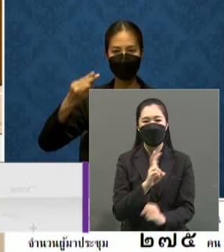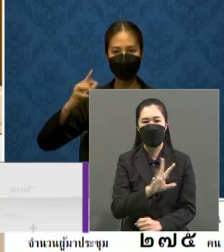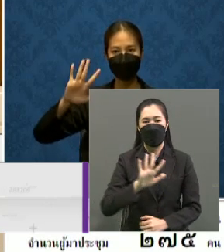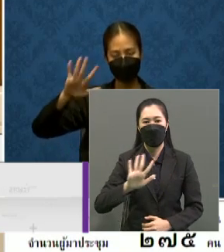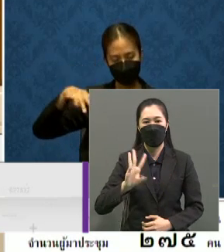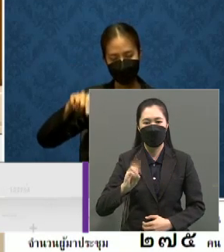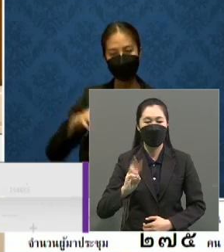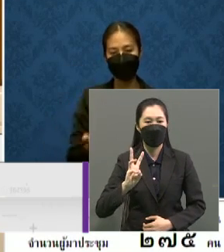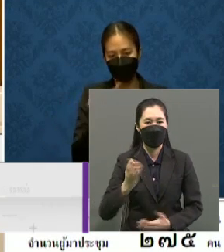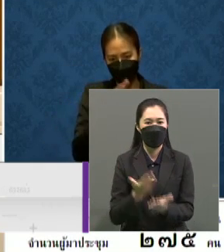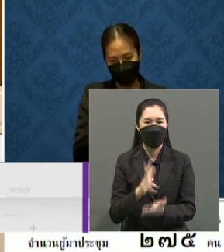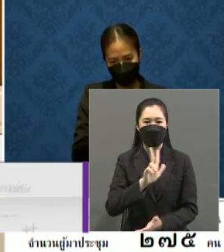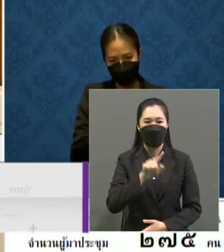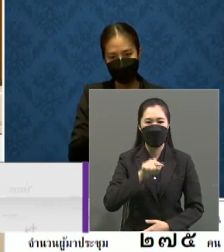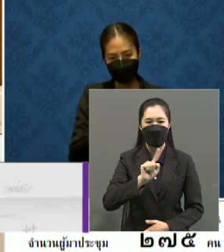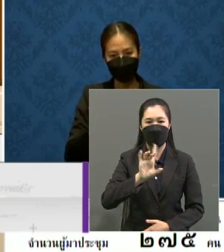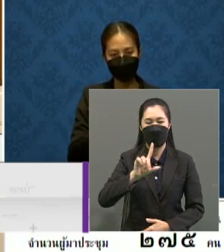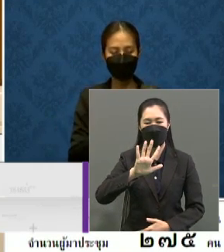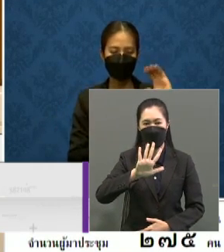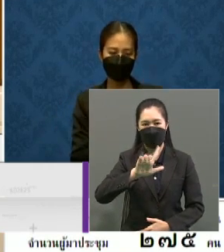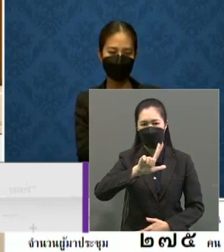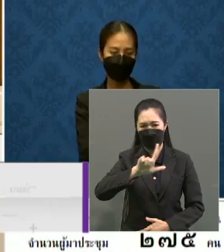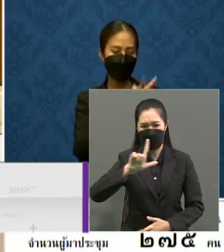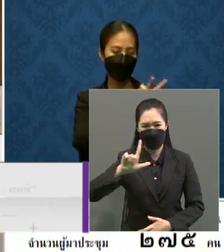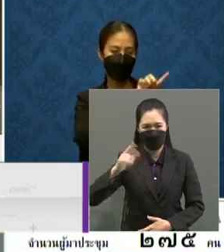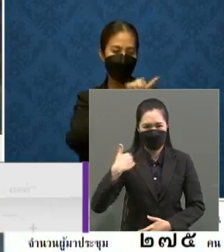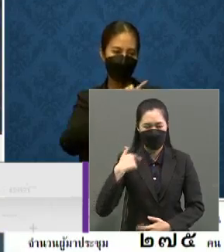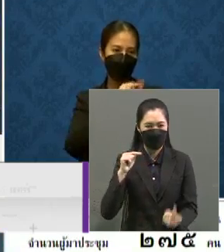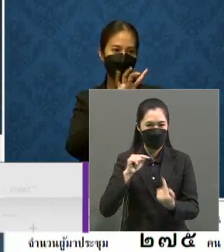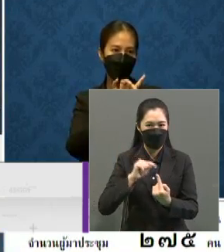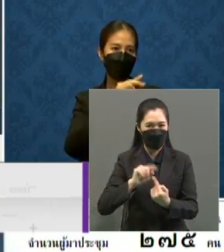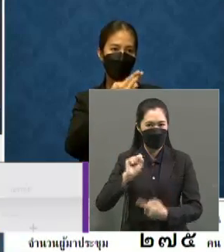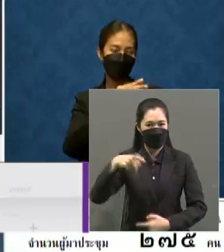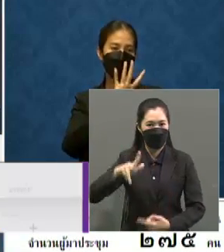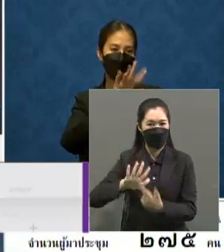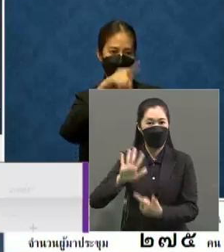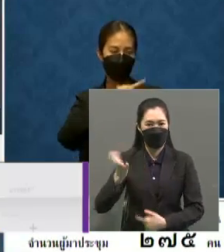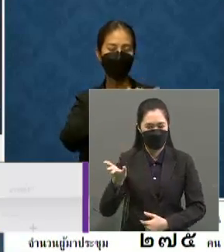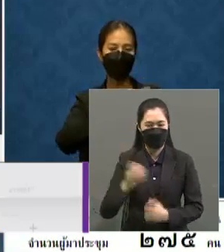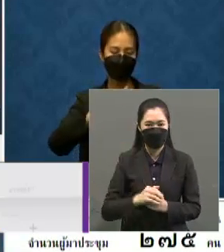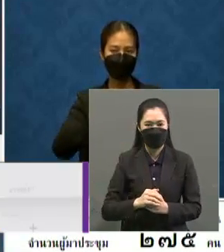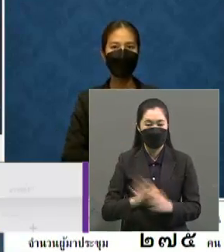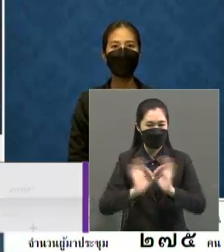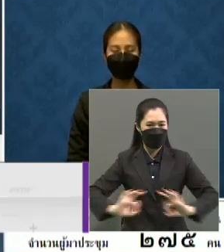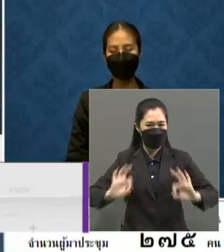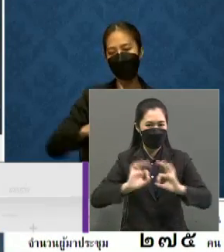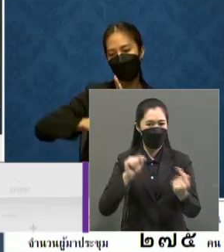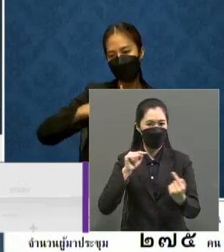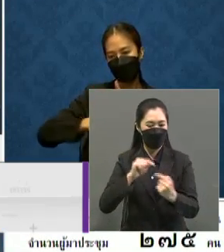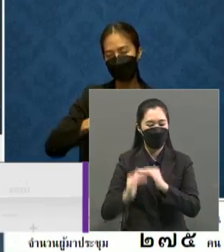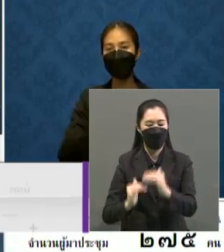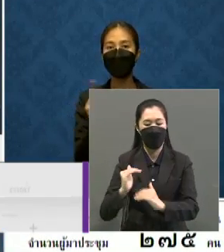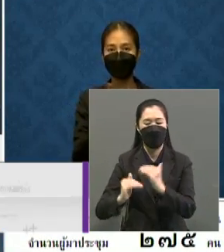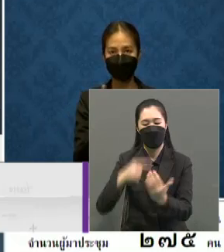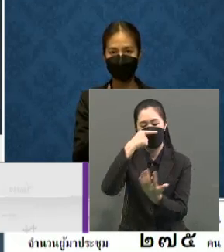2566วงเงิน 3.185 ล้านล้านบาทต่อสภาโดยระบุค่ะว่าเพื่อเป็นเครื่องมือสำคัญในการขับเคลื่อนการพัฒนา